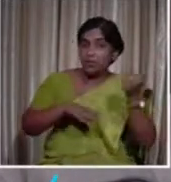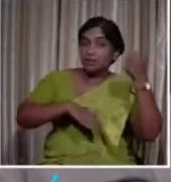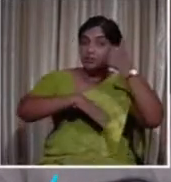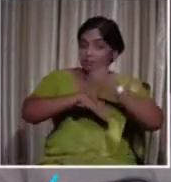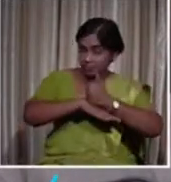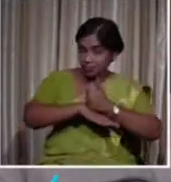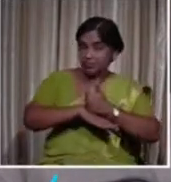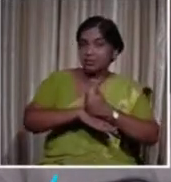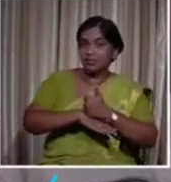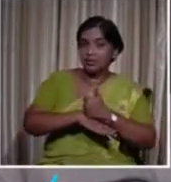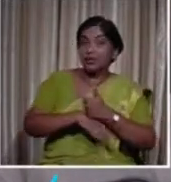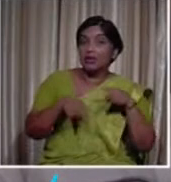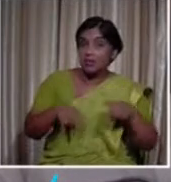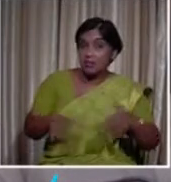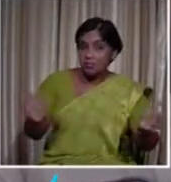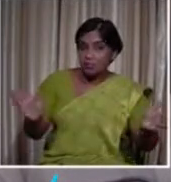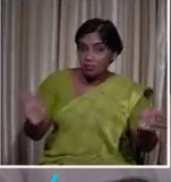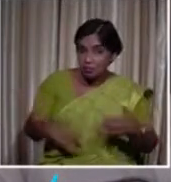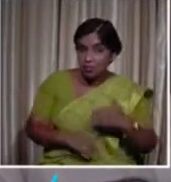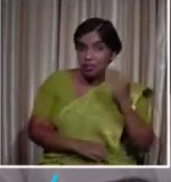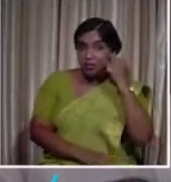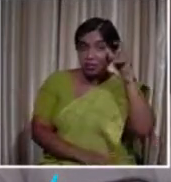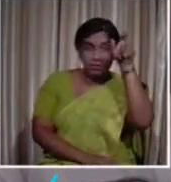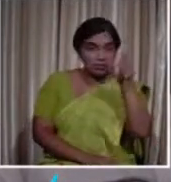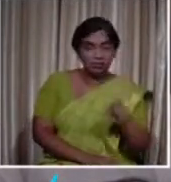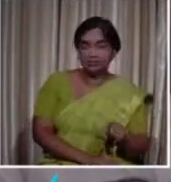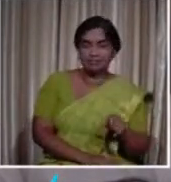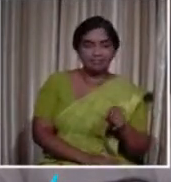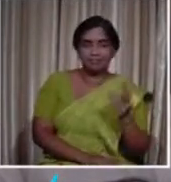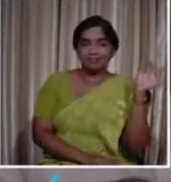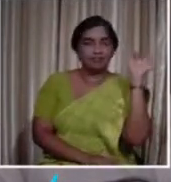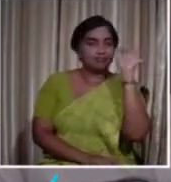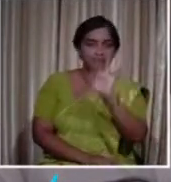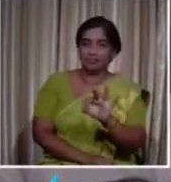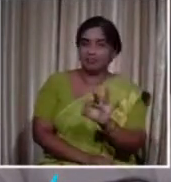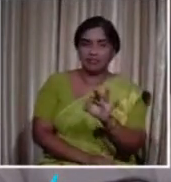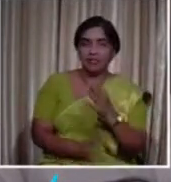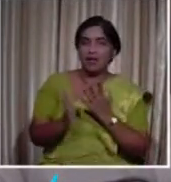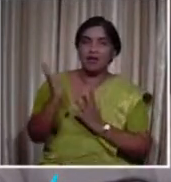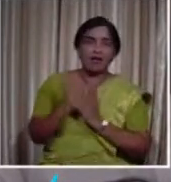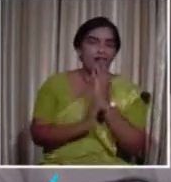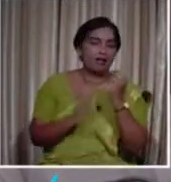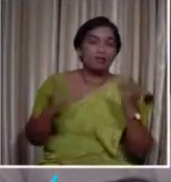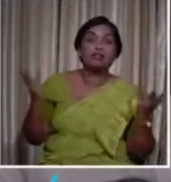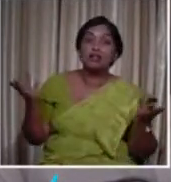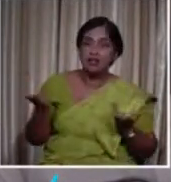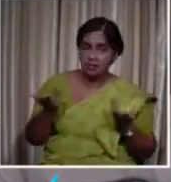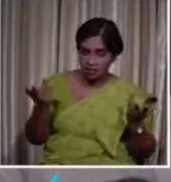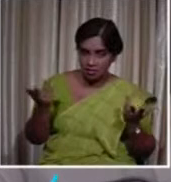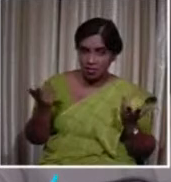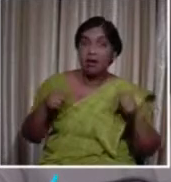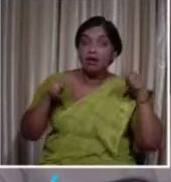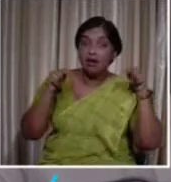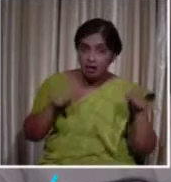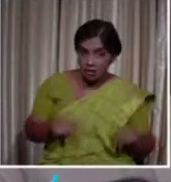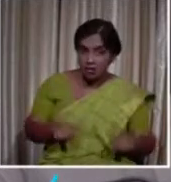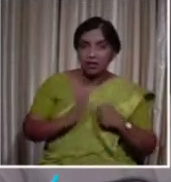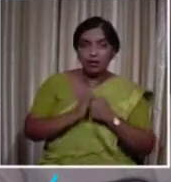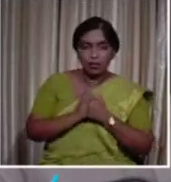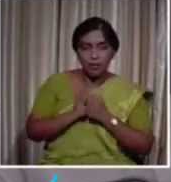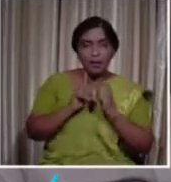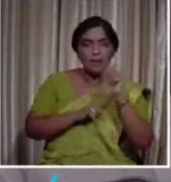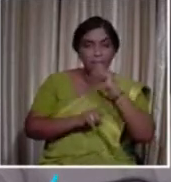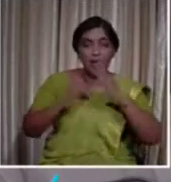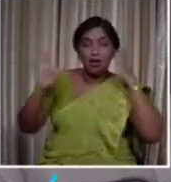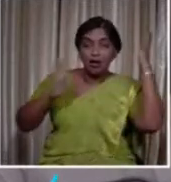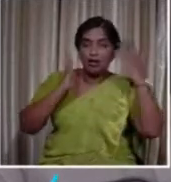अगट थावमत कांता वगट पत्तेन्नट ऐतिहासिक नहै कियनक अद मे गरु सभाव